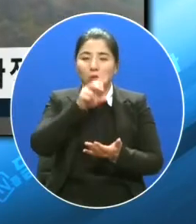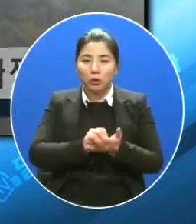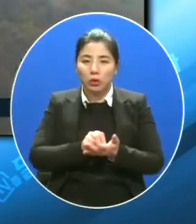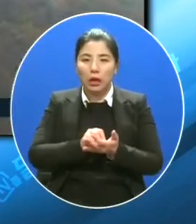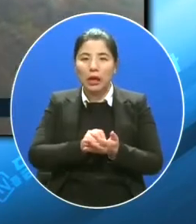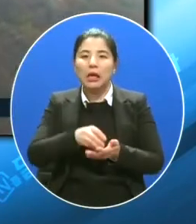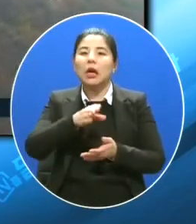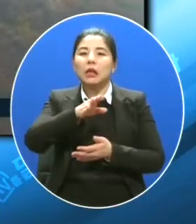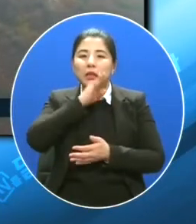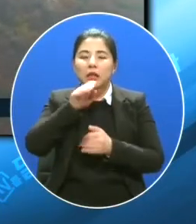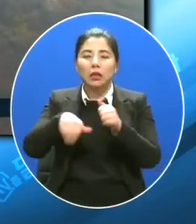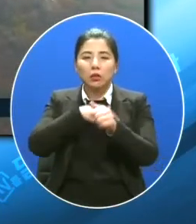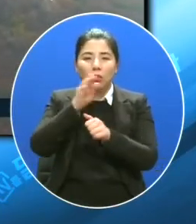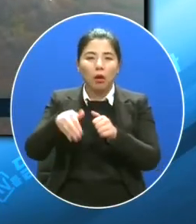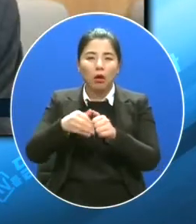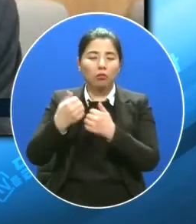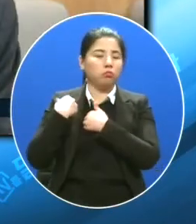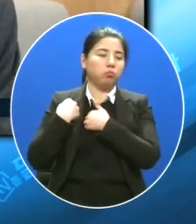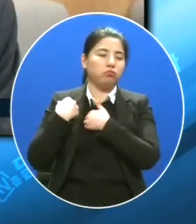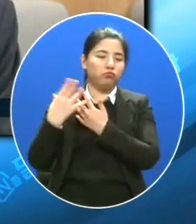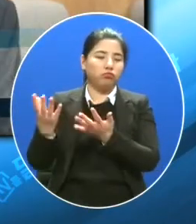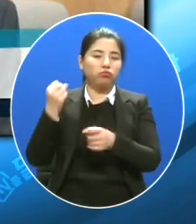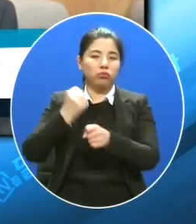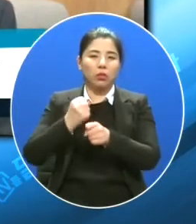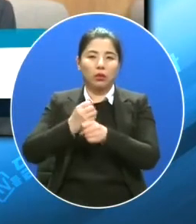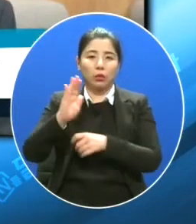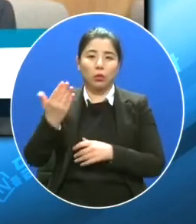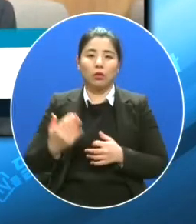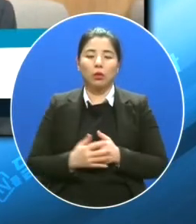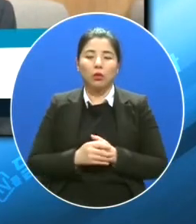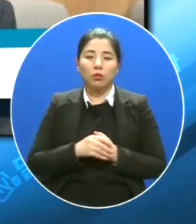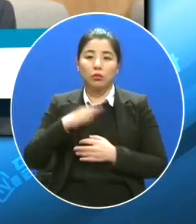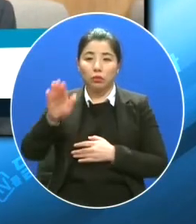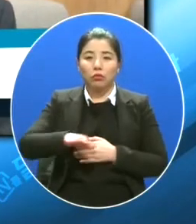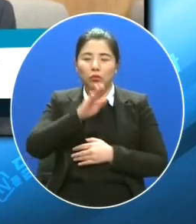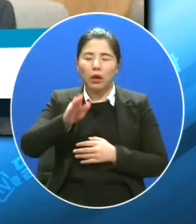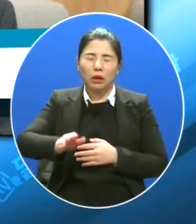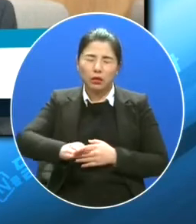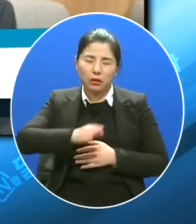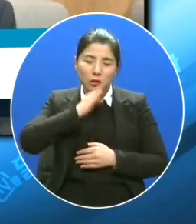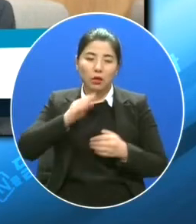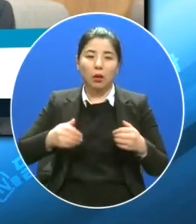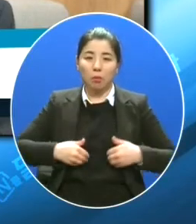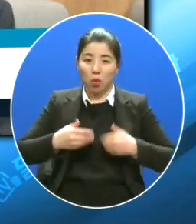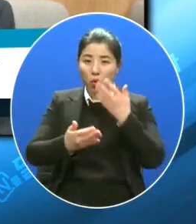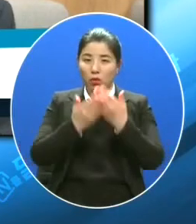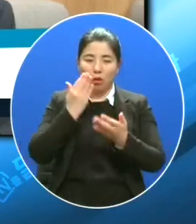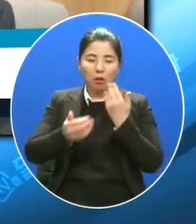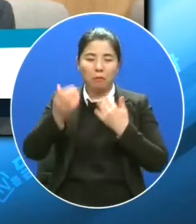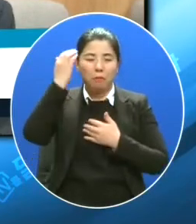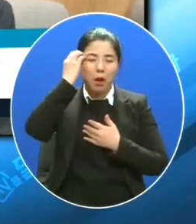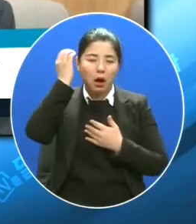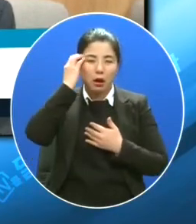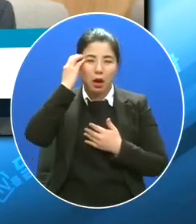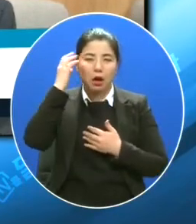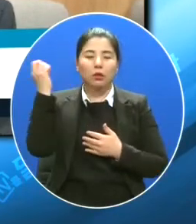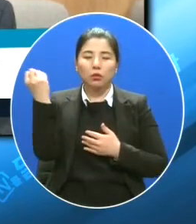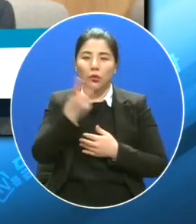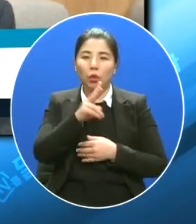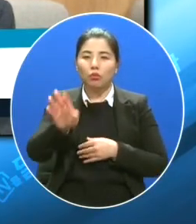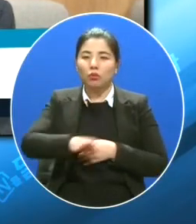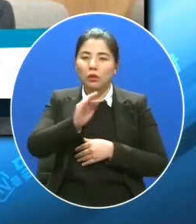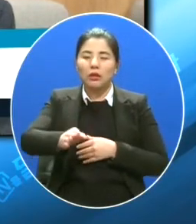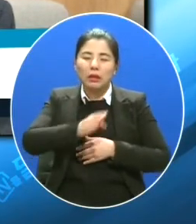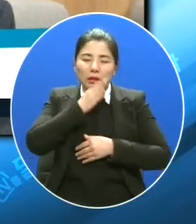문제, 즉 진짜 현실을 방치하도록 만듭니다. 우리에게 정말로 필요한 경험을 방해하고